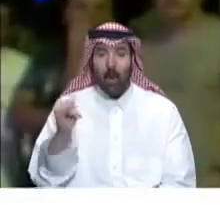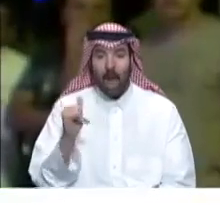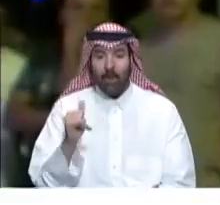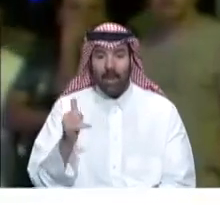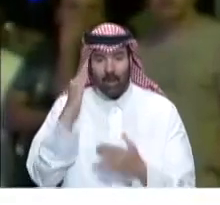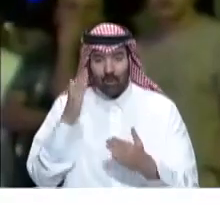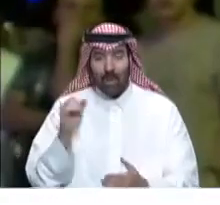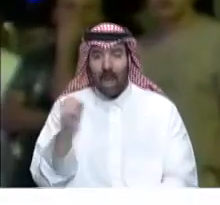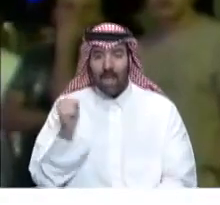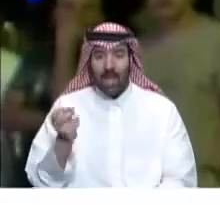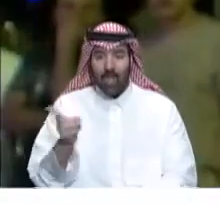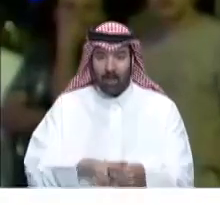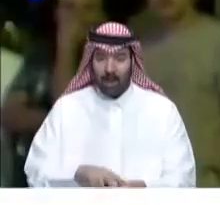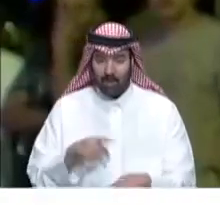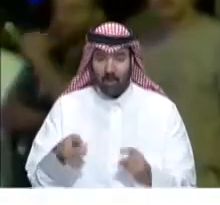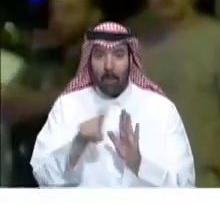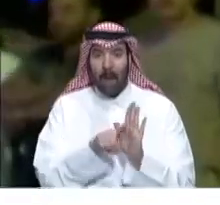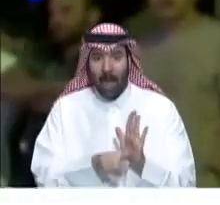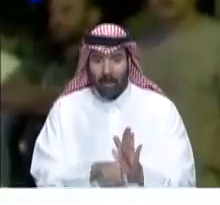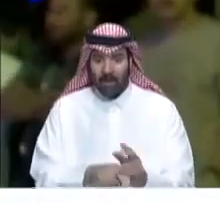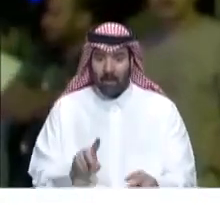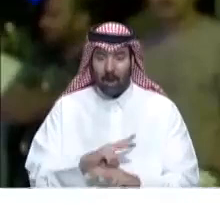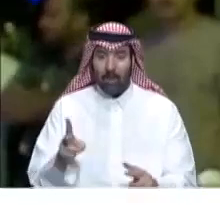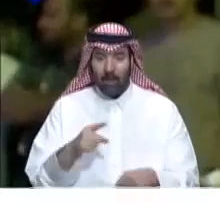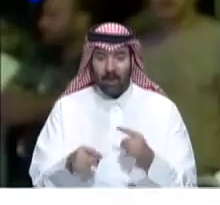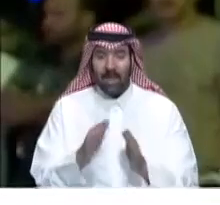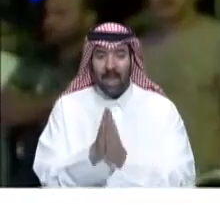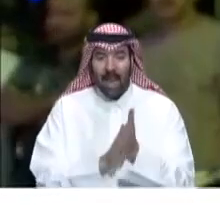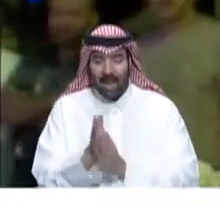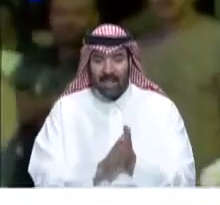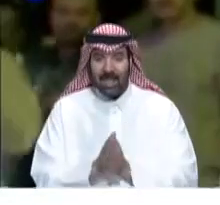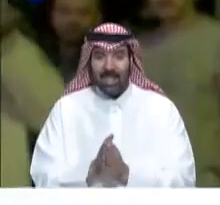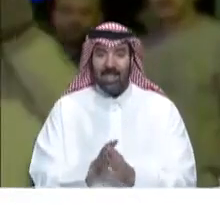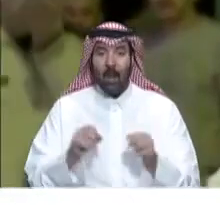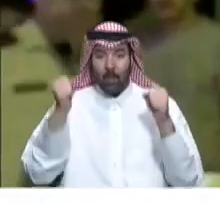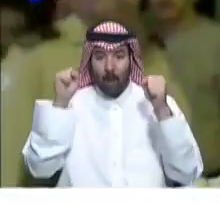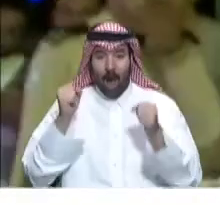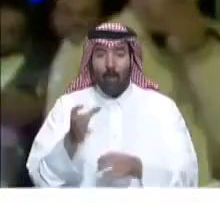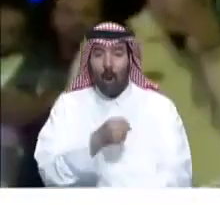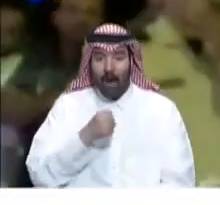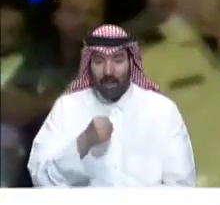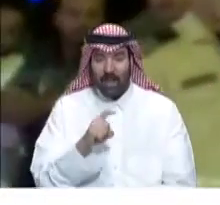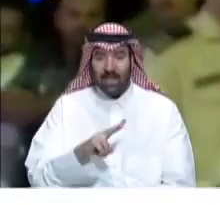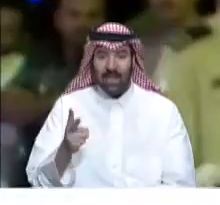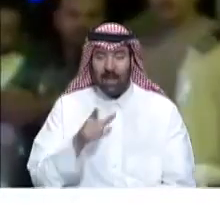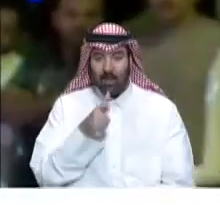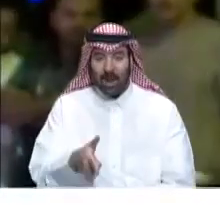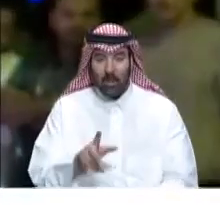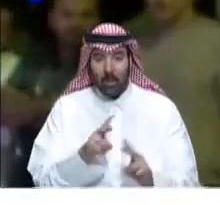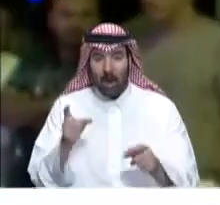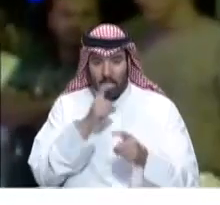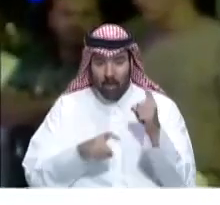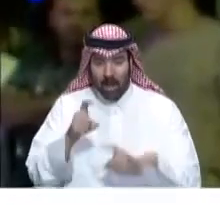أسماء هالفعاليات اللي تشوفينها أمامك الآن هي حرصة أمانة محافظة الطائف وبتوجيه من سعادة الأمين